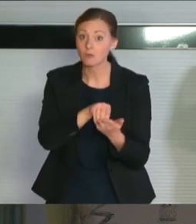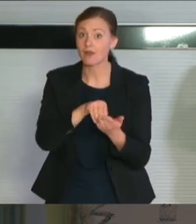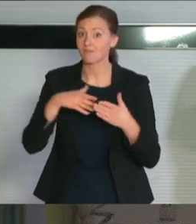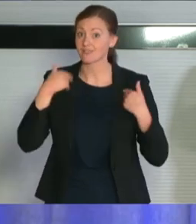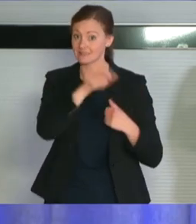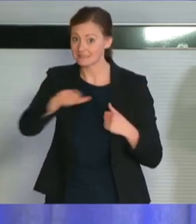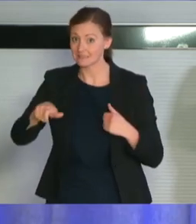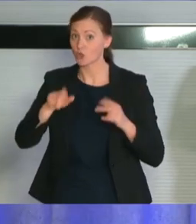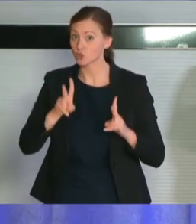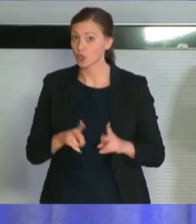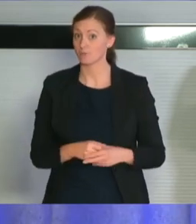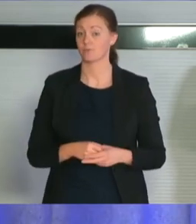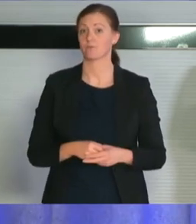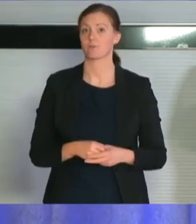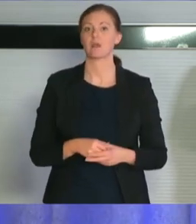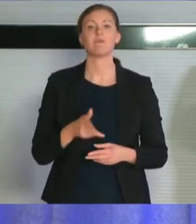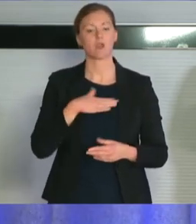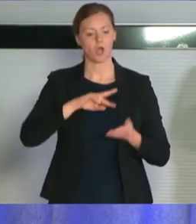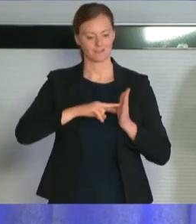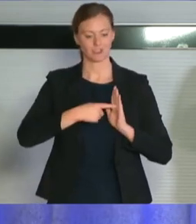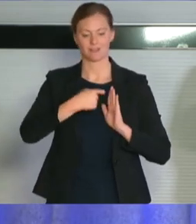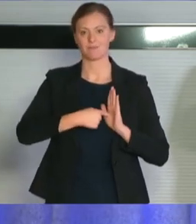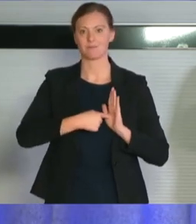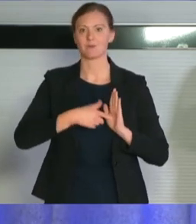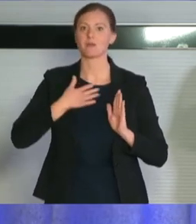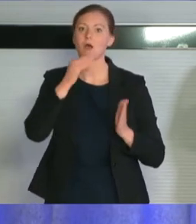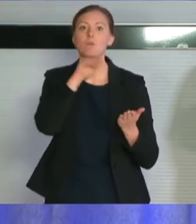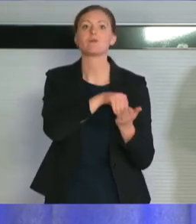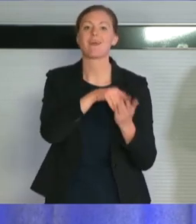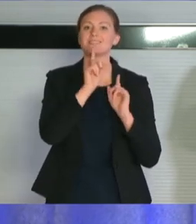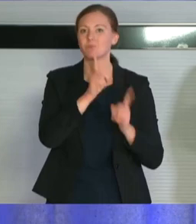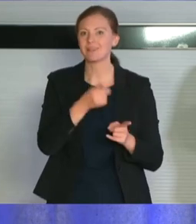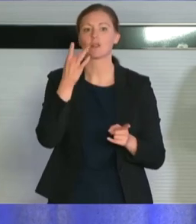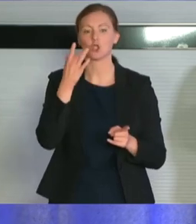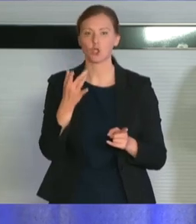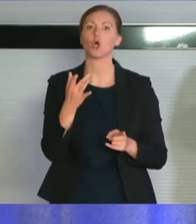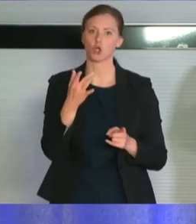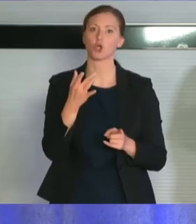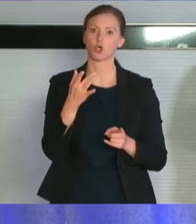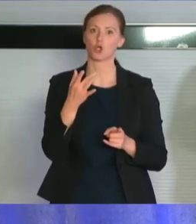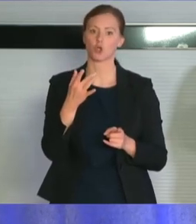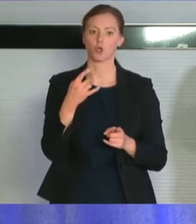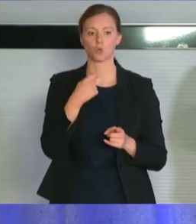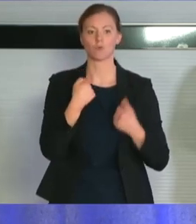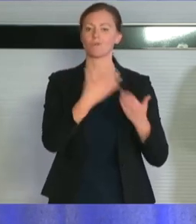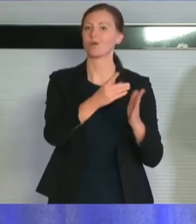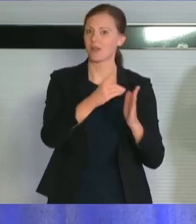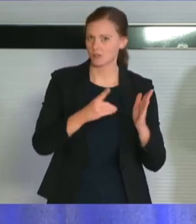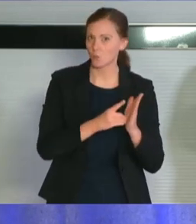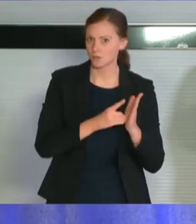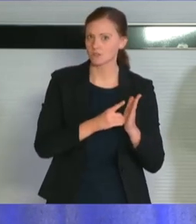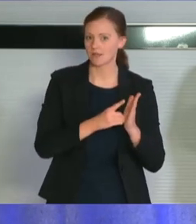Ja, det, vi har jo et system som gjør at, at man har rapporteringsplikt når, eller når noen diagnostiseres